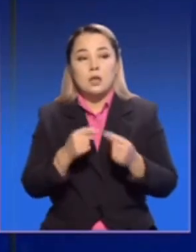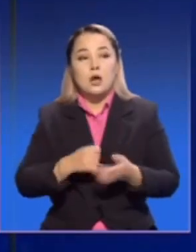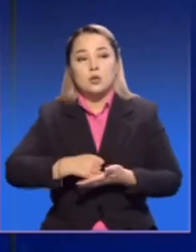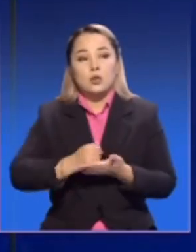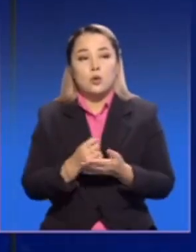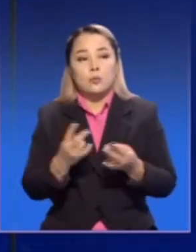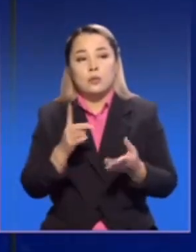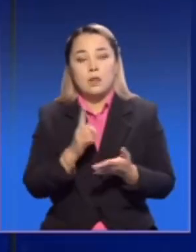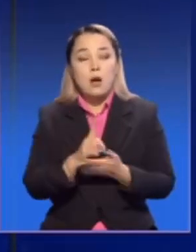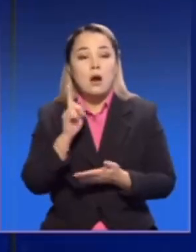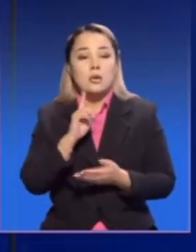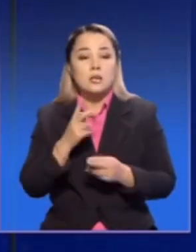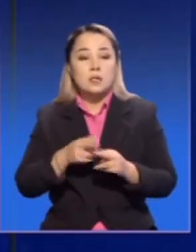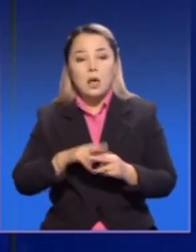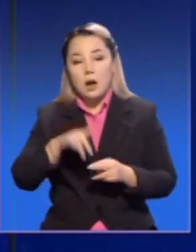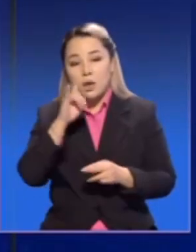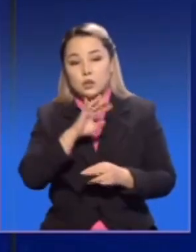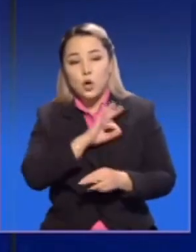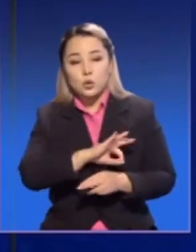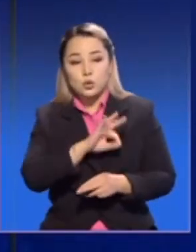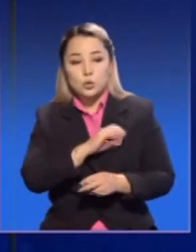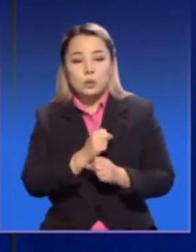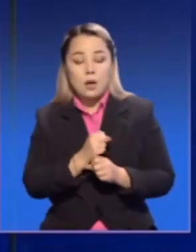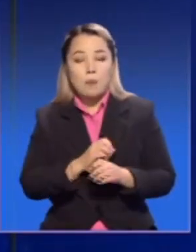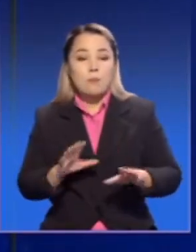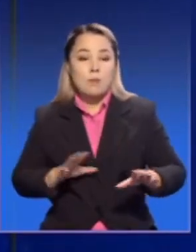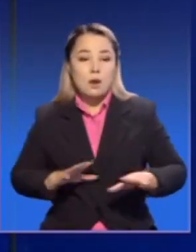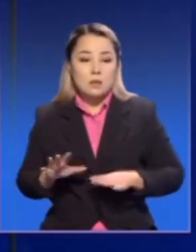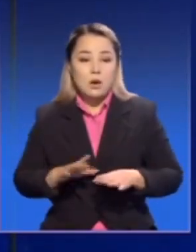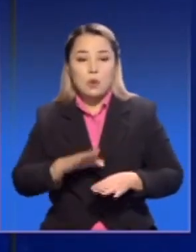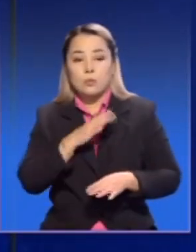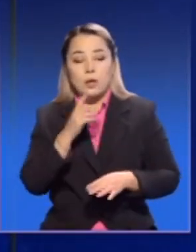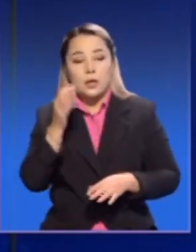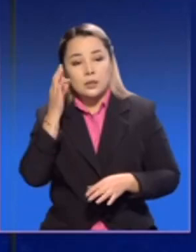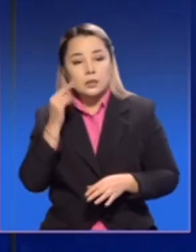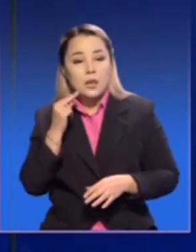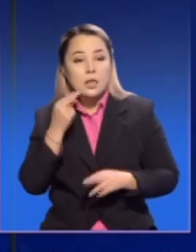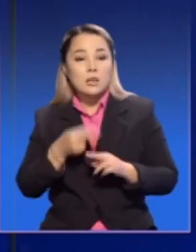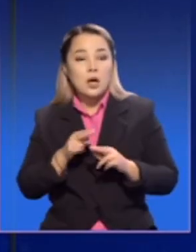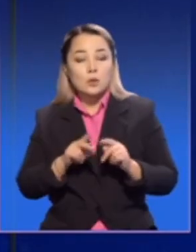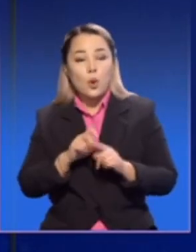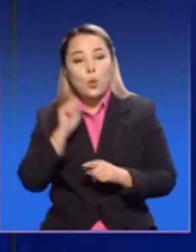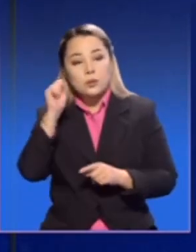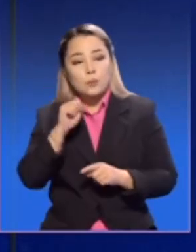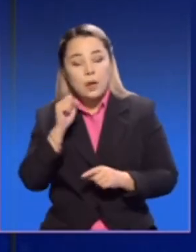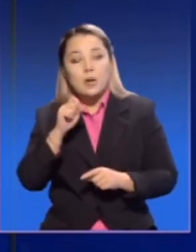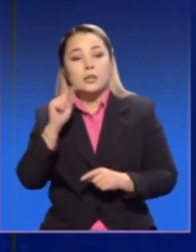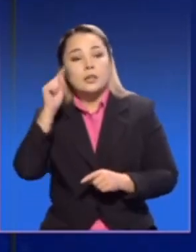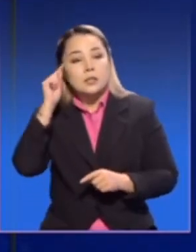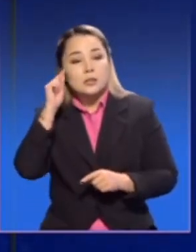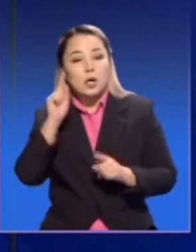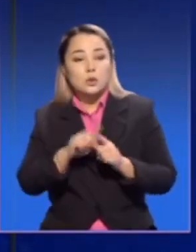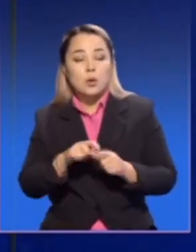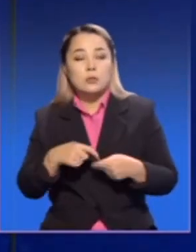тұжырымдама керек. Ал әзірге қазақстандық тұтынушы базарда қаптап тұрған Қытай, қала берді, Өзбекстан, Қырғызстан тауарын алуға мәжбүр.